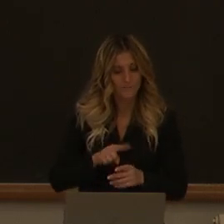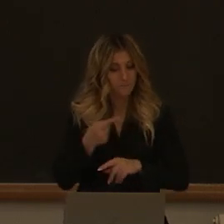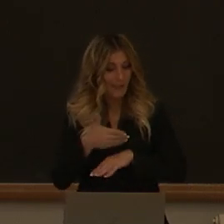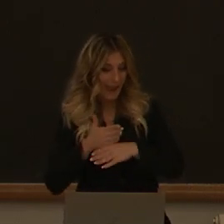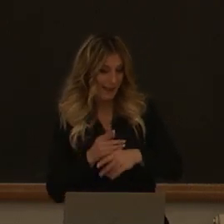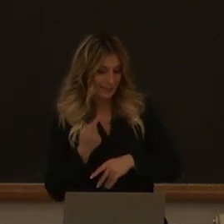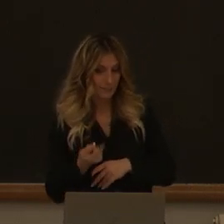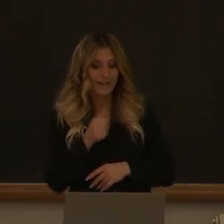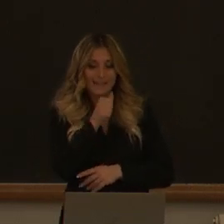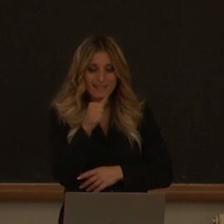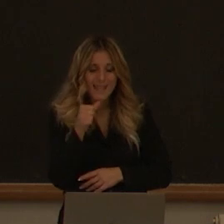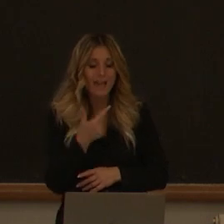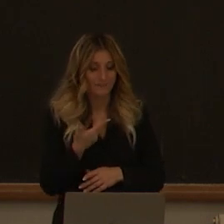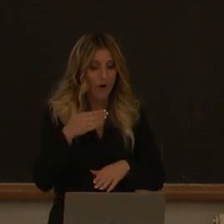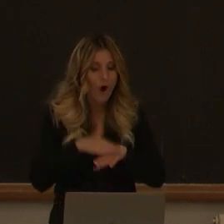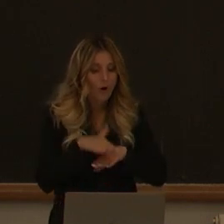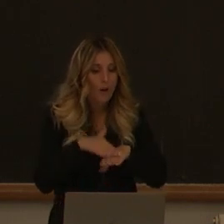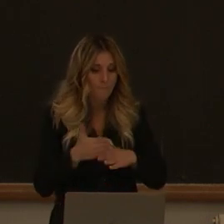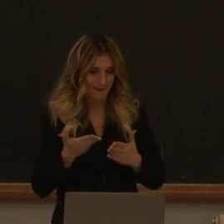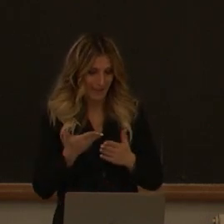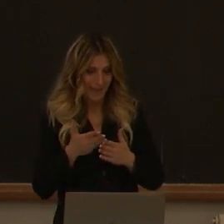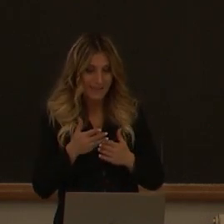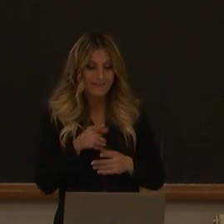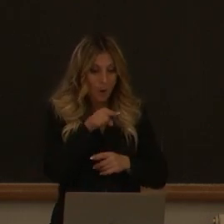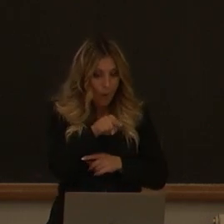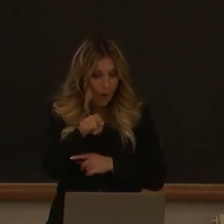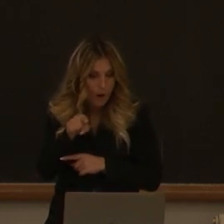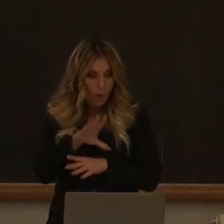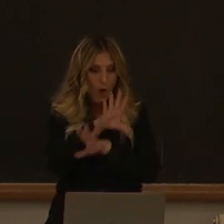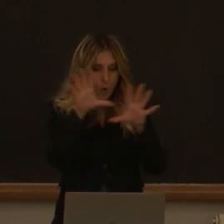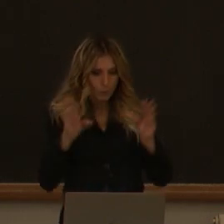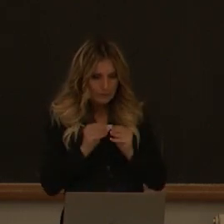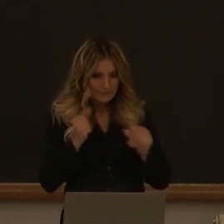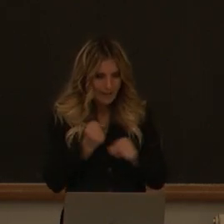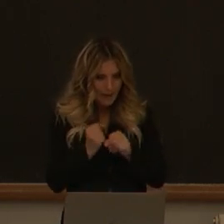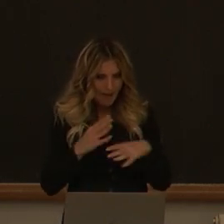siano necessarie diverse competenze che si mettono insieme per effettivamente